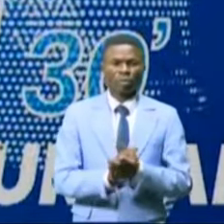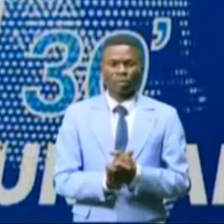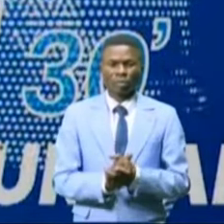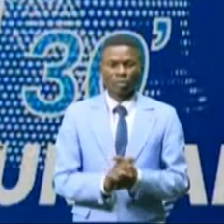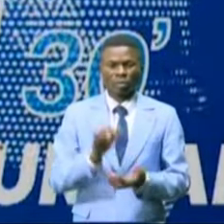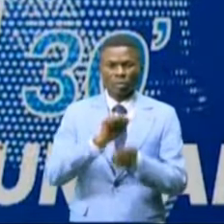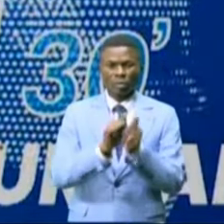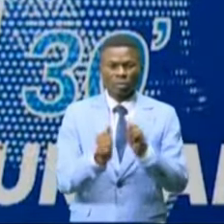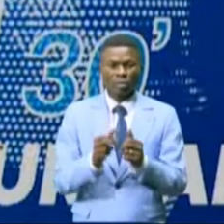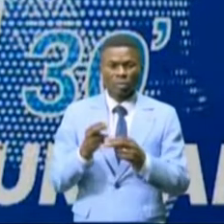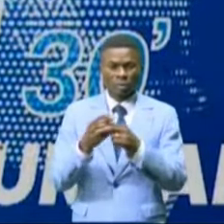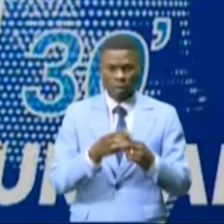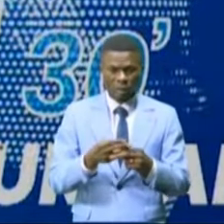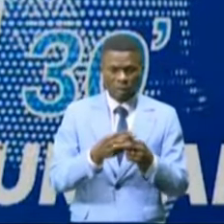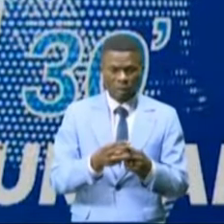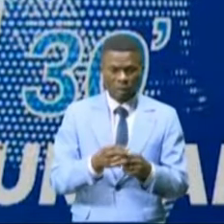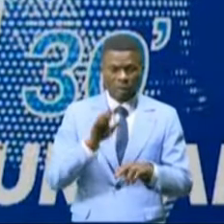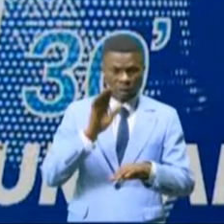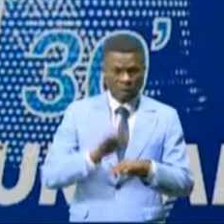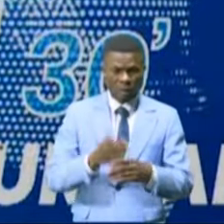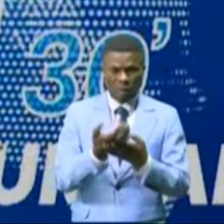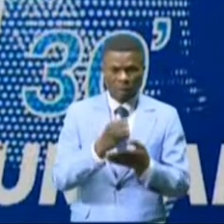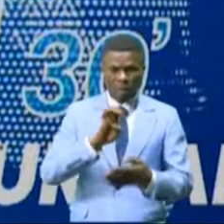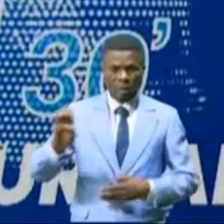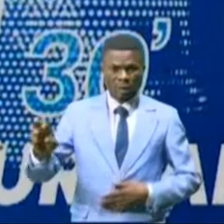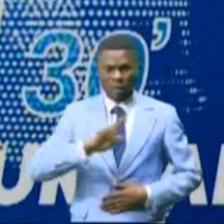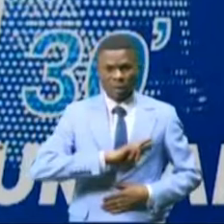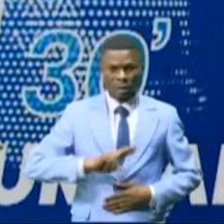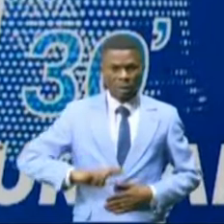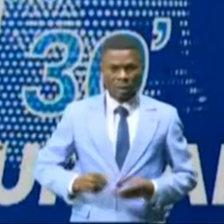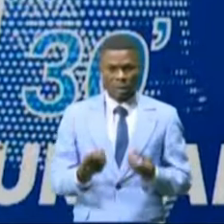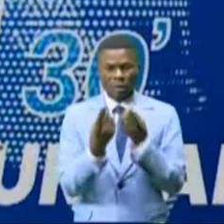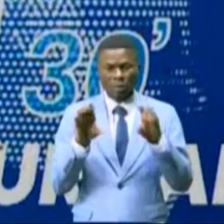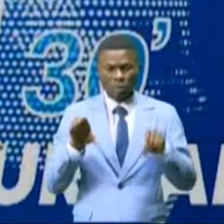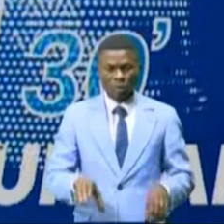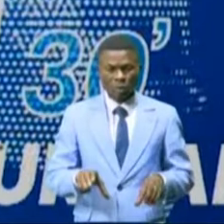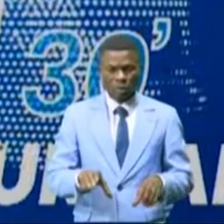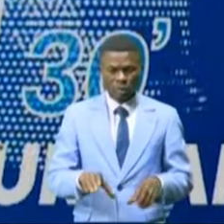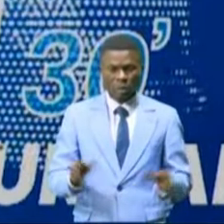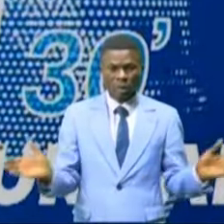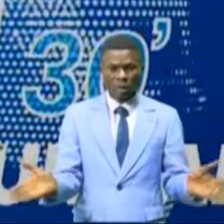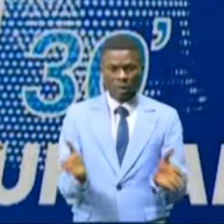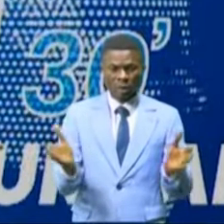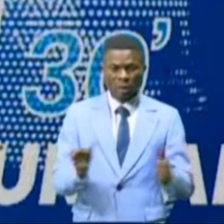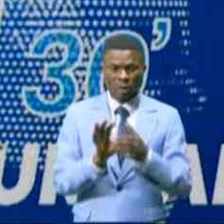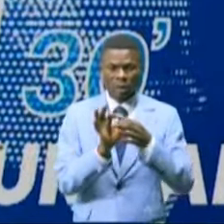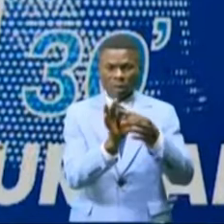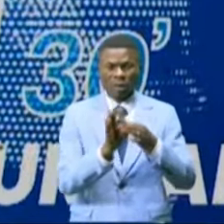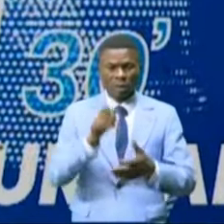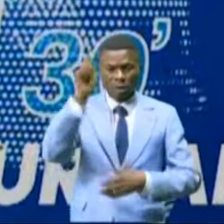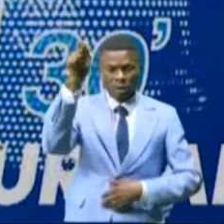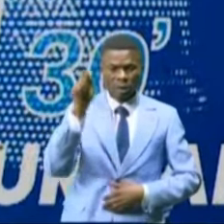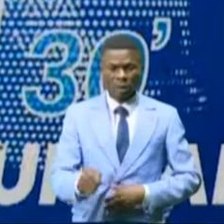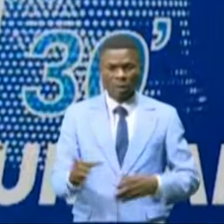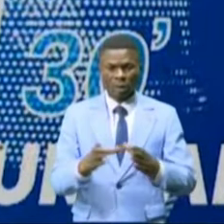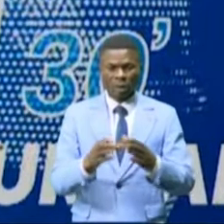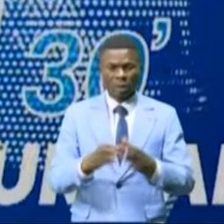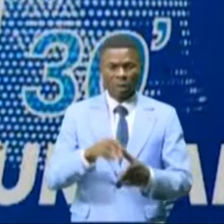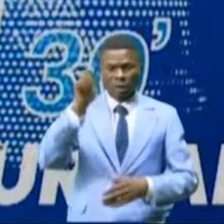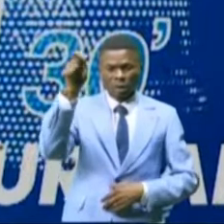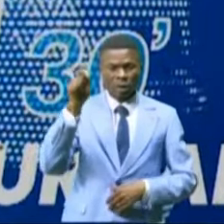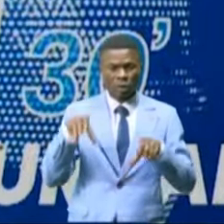La situation sécuritaire qui prévaut dans la partie est de la RDC et le renforcement de la coopération militaire avec les